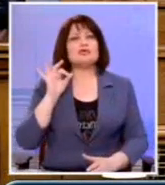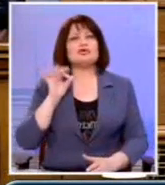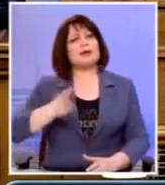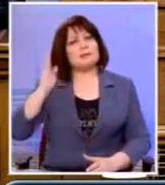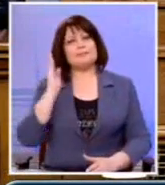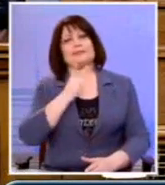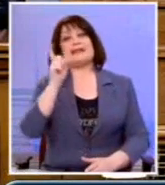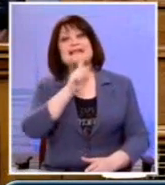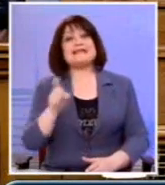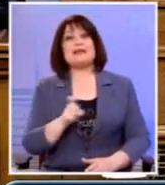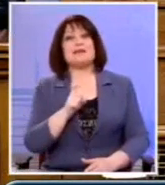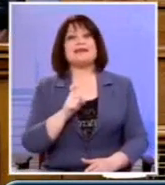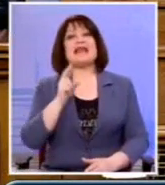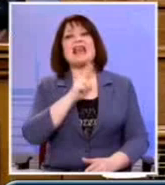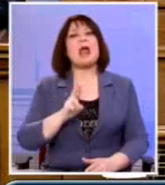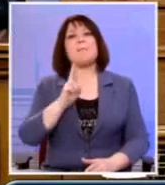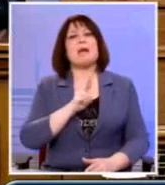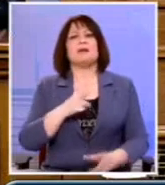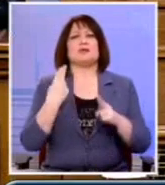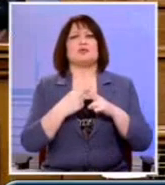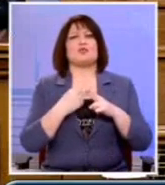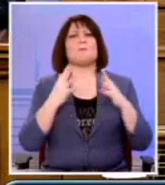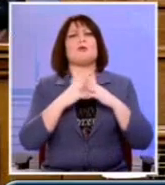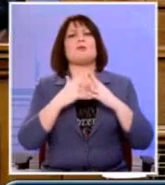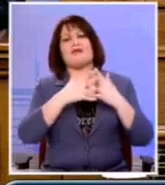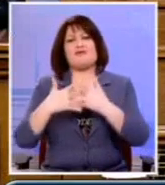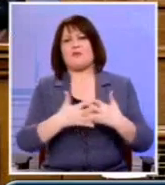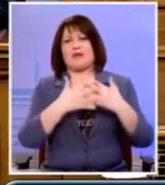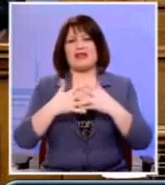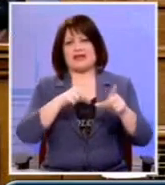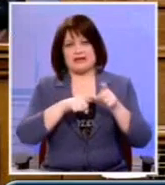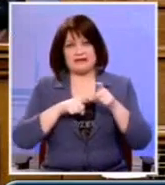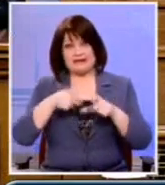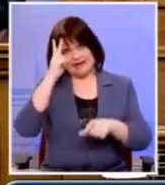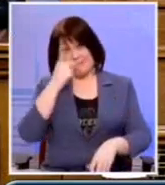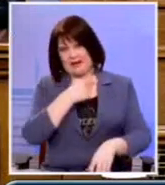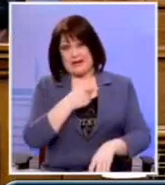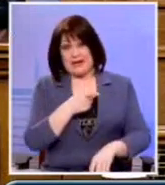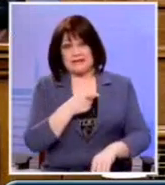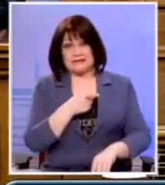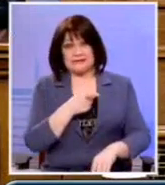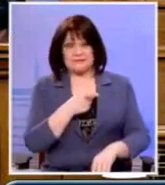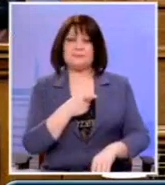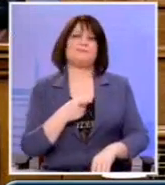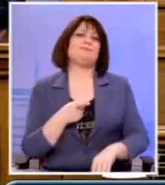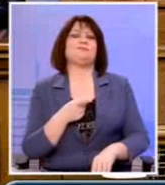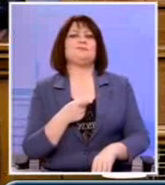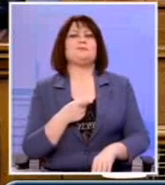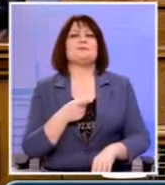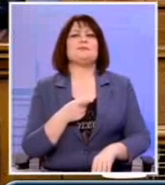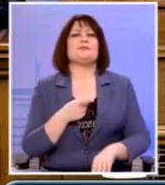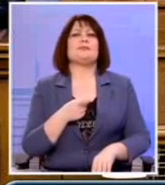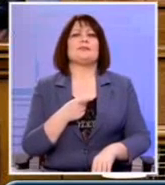της Siemens και της Rheinmetall, δύο μεγάλες πολεμικές βιομηχανίες της Γερμανίας, μάλιστα η τελευταία